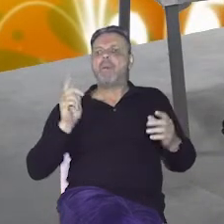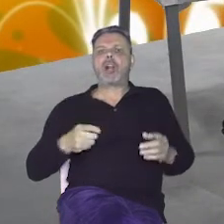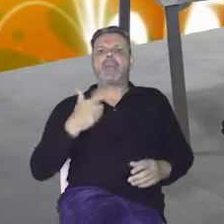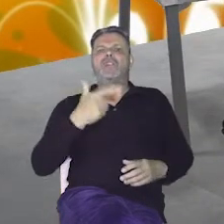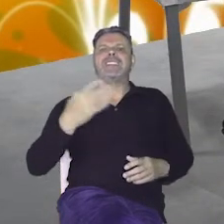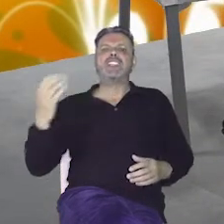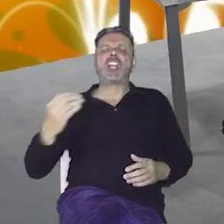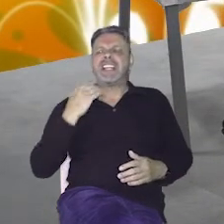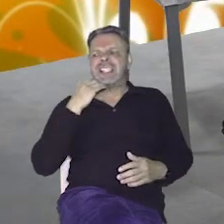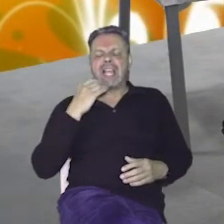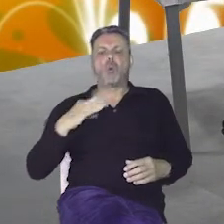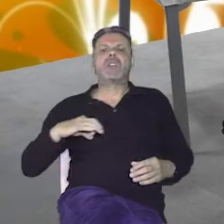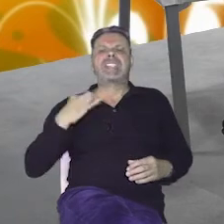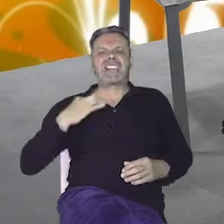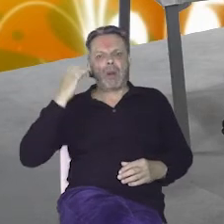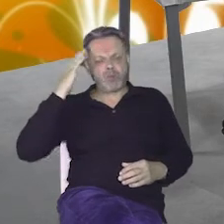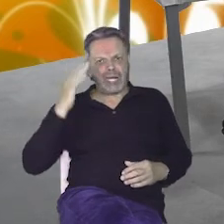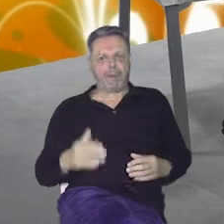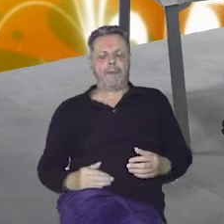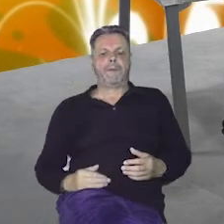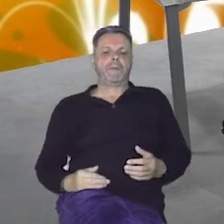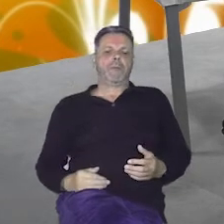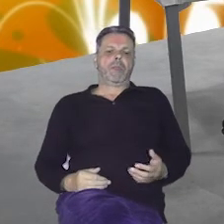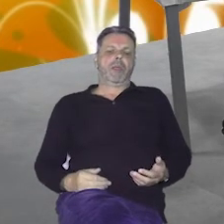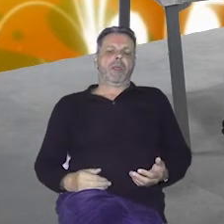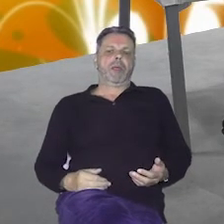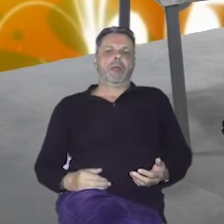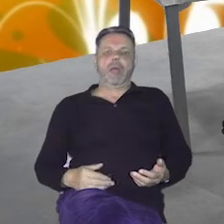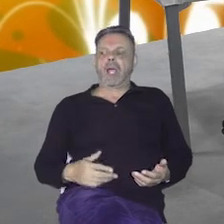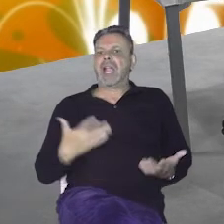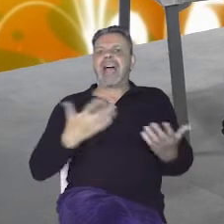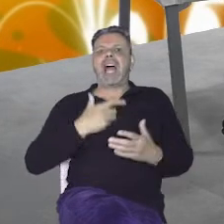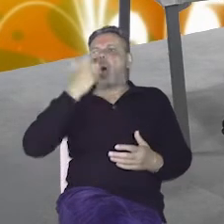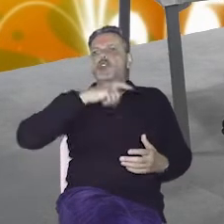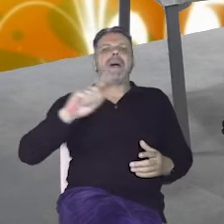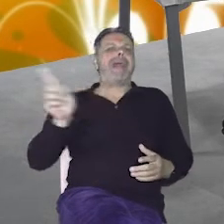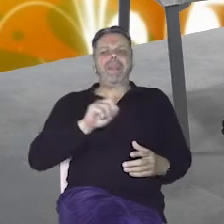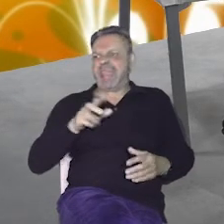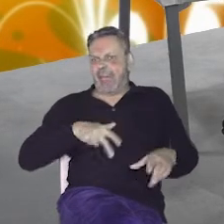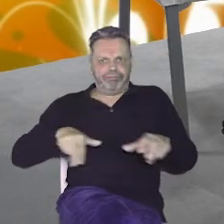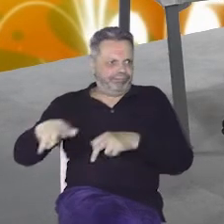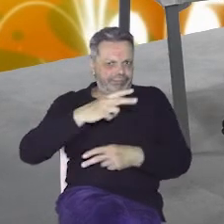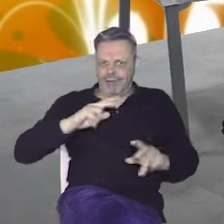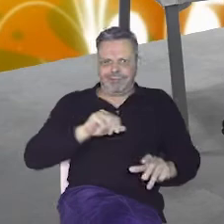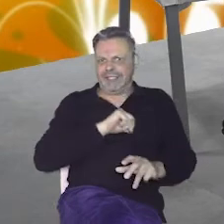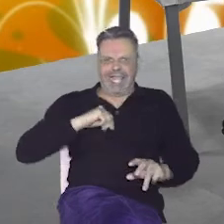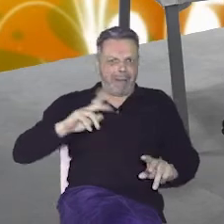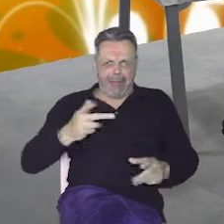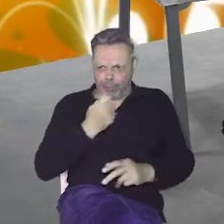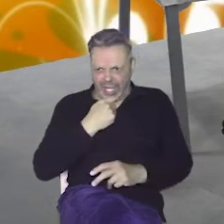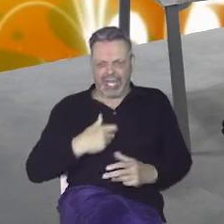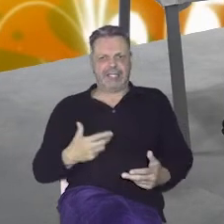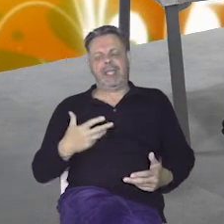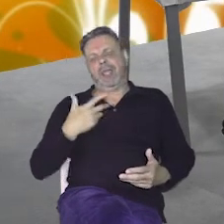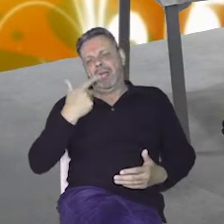24-satnu, ali zdravstvenu skrb, kad osoba je teško, više uopće nije pokretna, ne komunicira, kad više ne može sama jesti, kad ju se treba